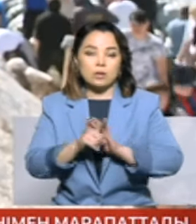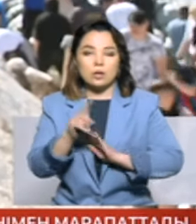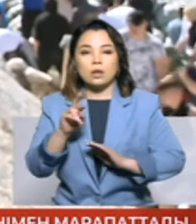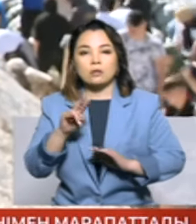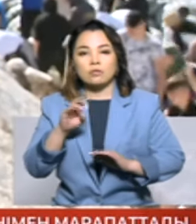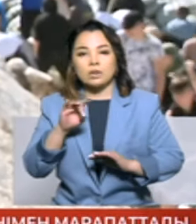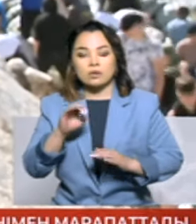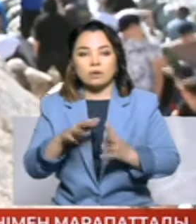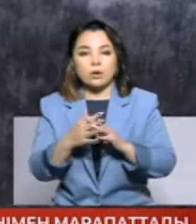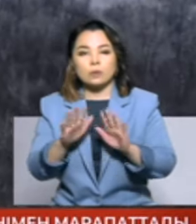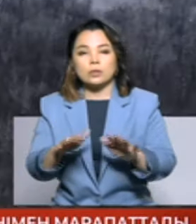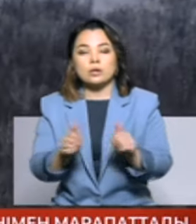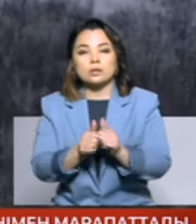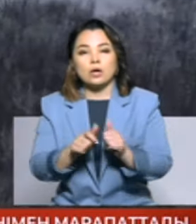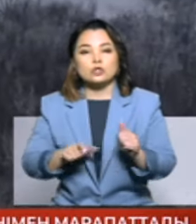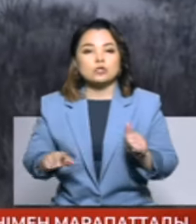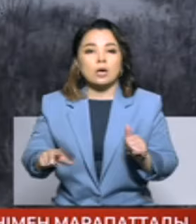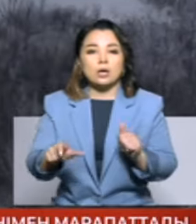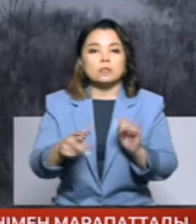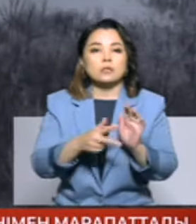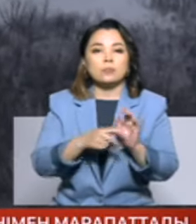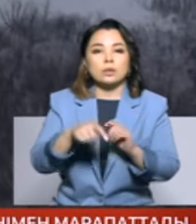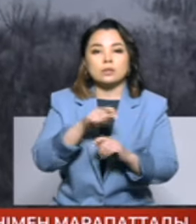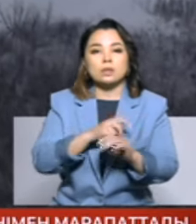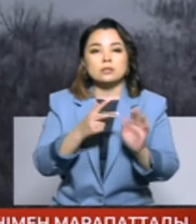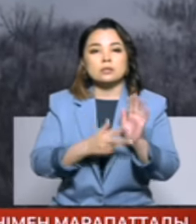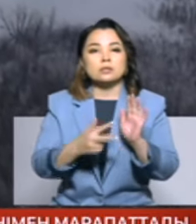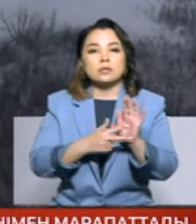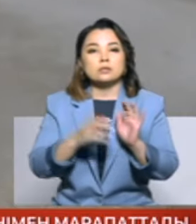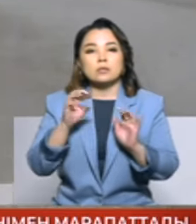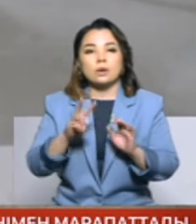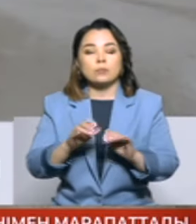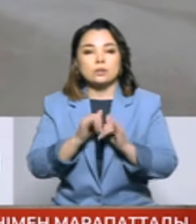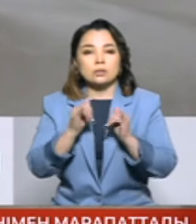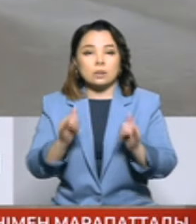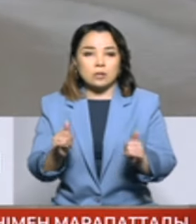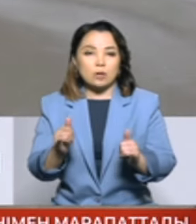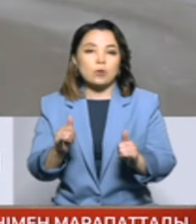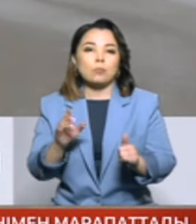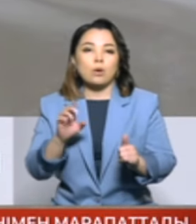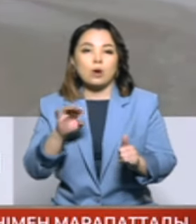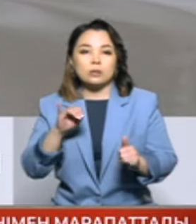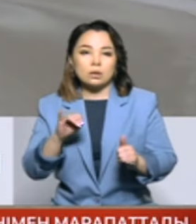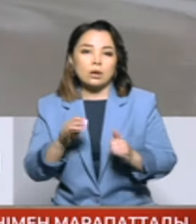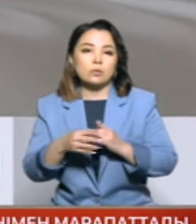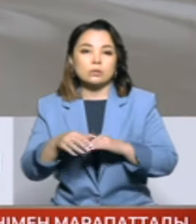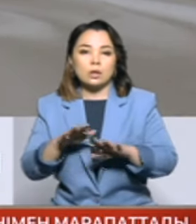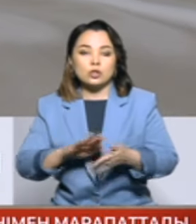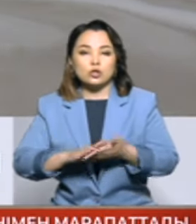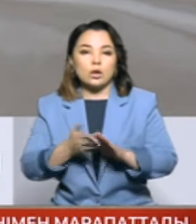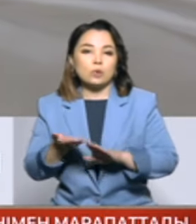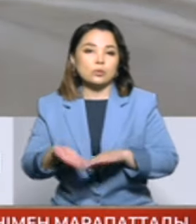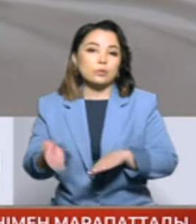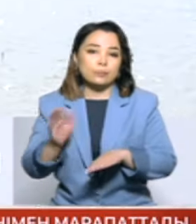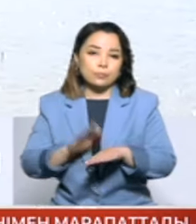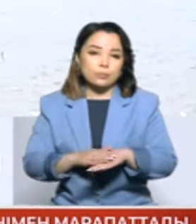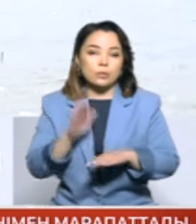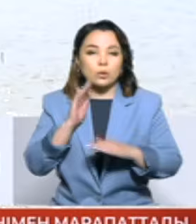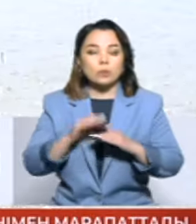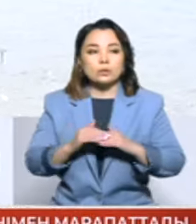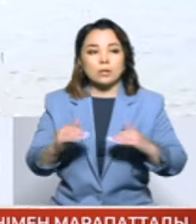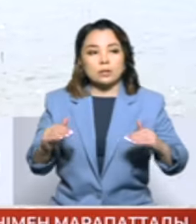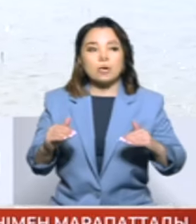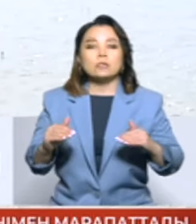Январцев ауылының тұсындағы жайық 8 метр 88 сантиметрге жетті. Ал Бөрлі ауданында жағдай күрделі, ондағы су